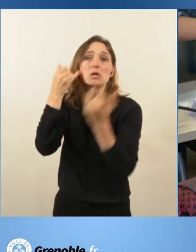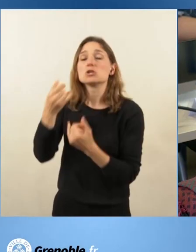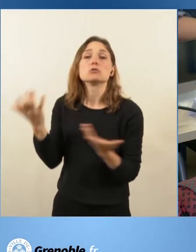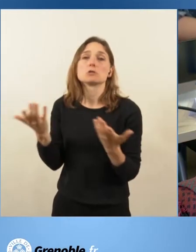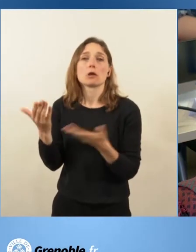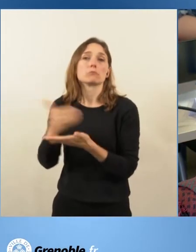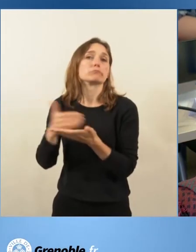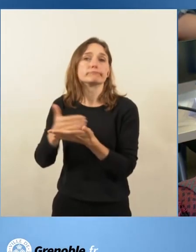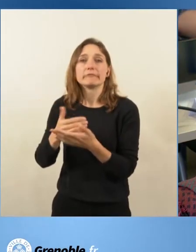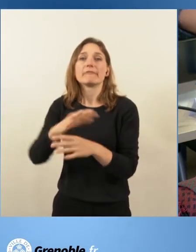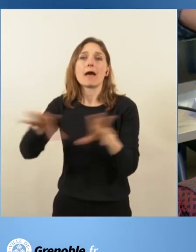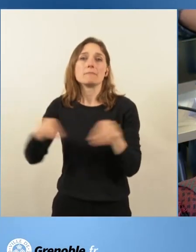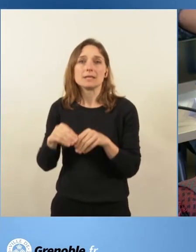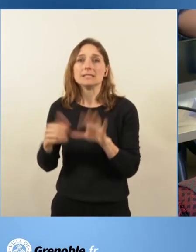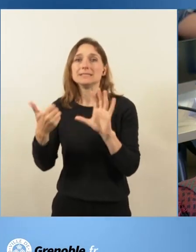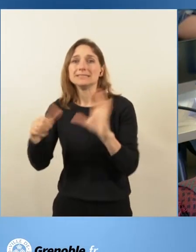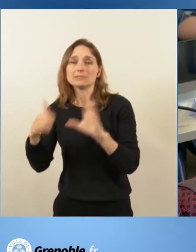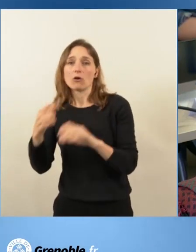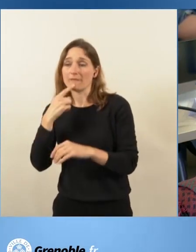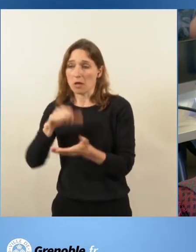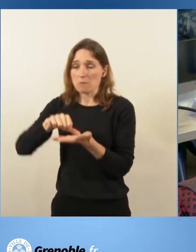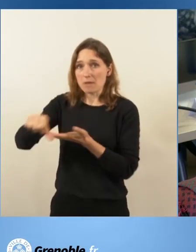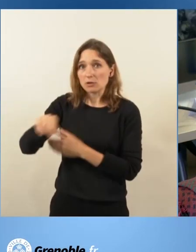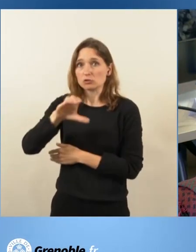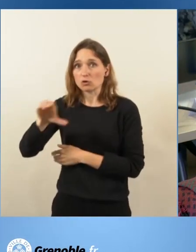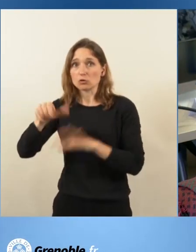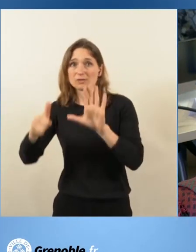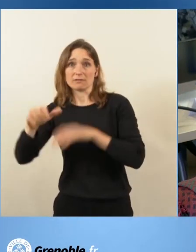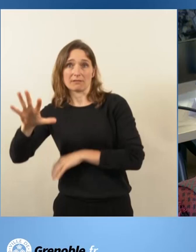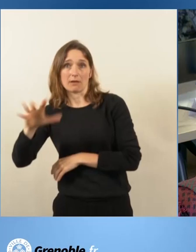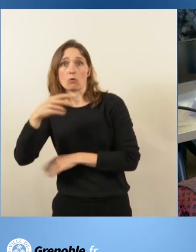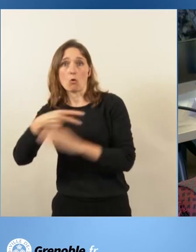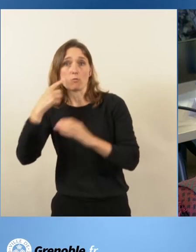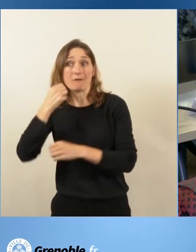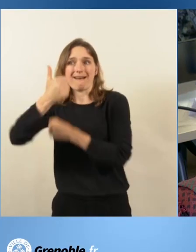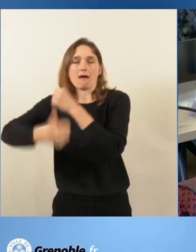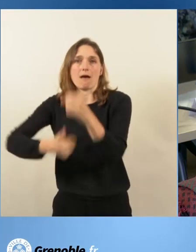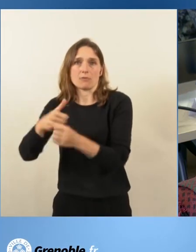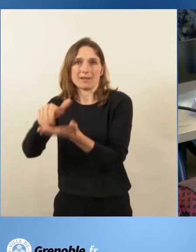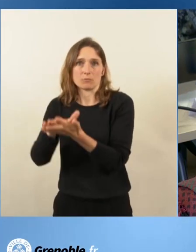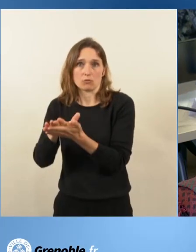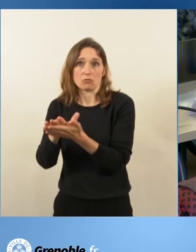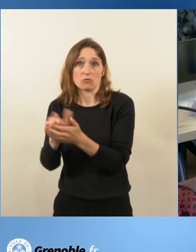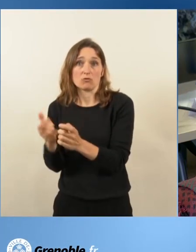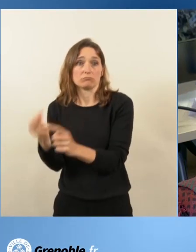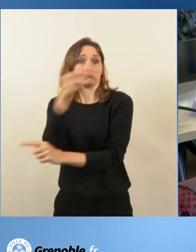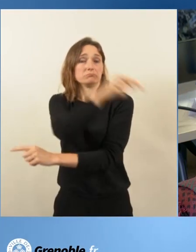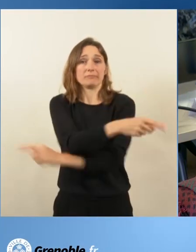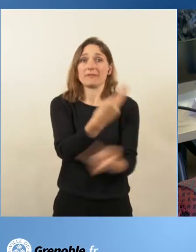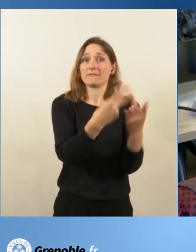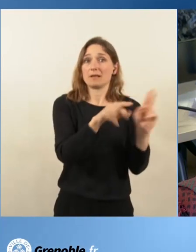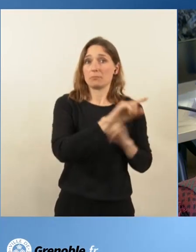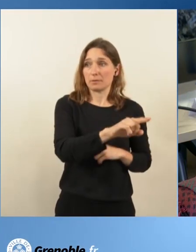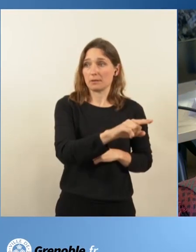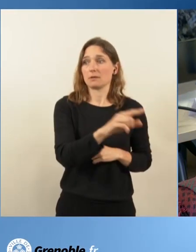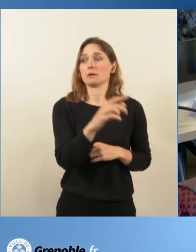de 600 va donc payer 165 euros pour une année d'inscription au conservatoire de sa propre ville elle payerait 96 euros pour cette même